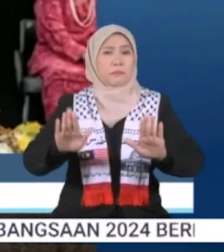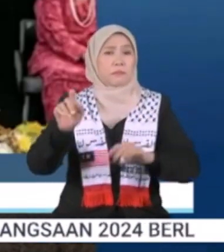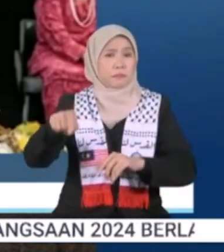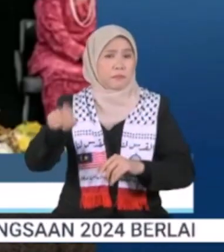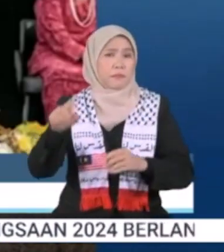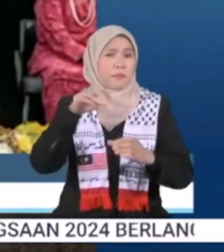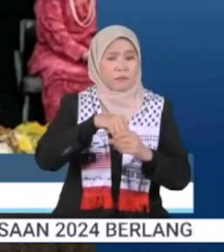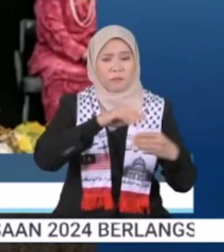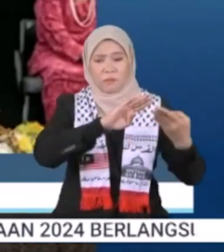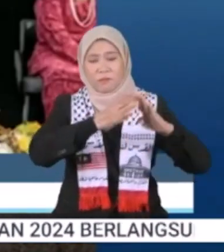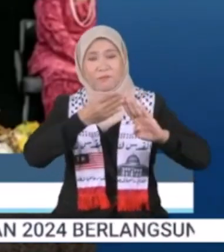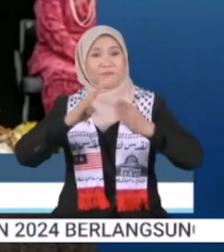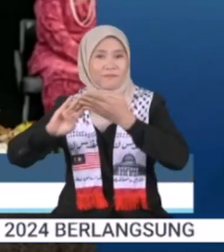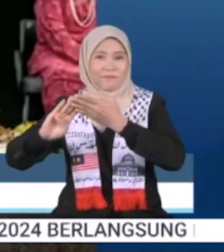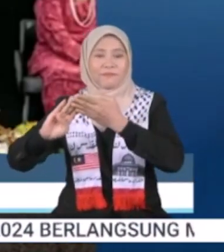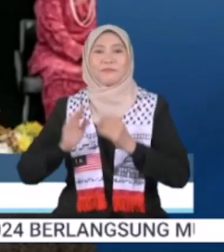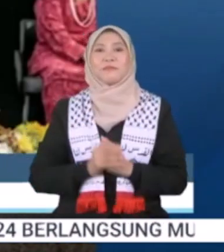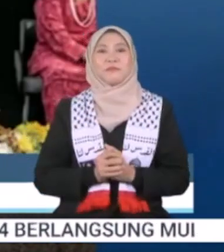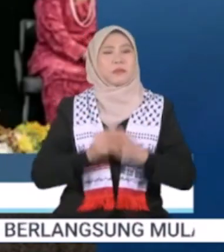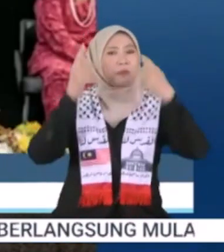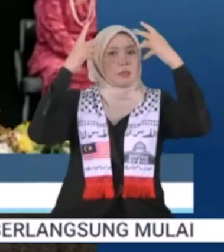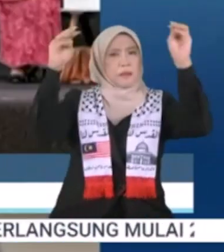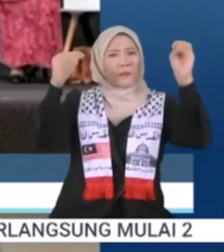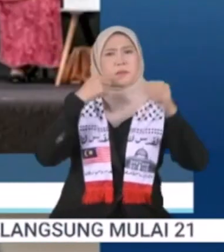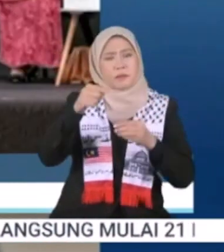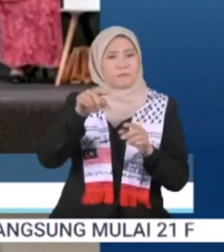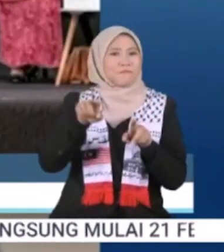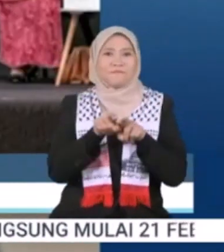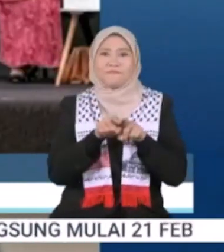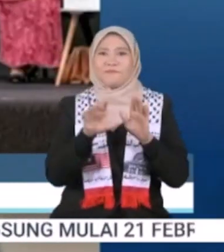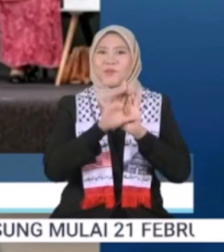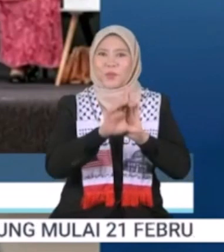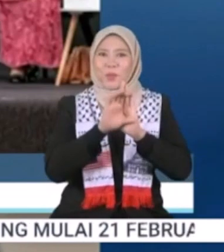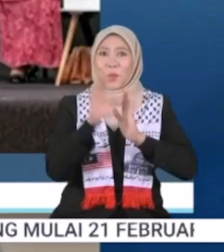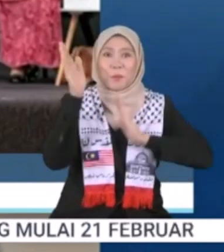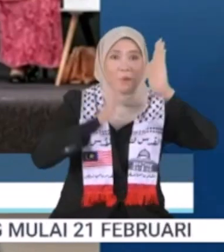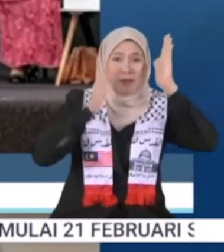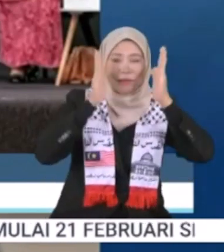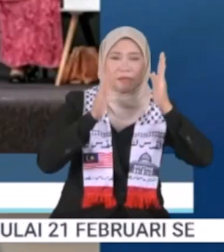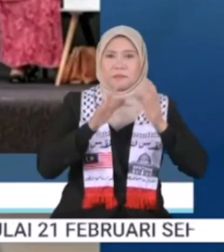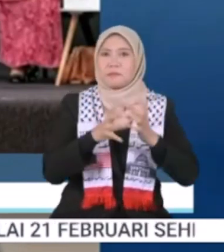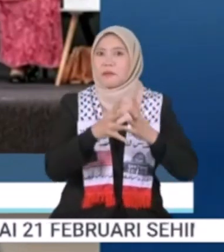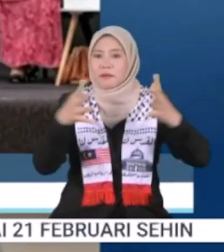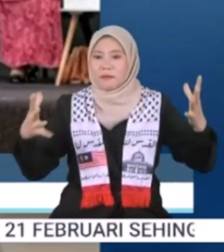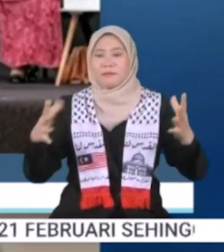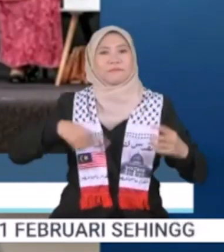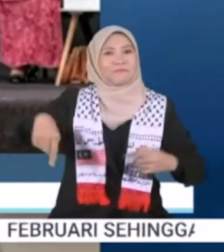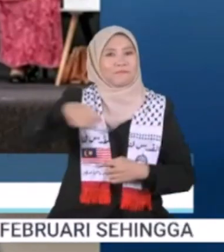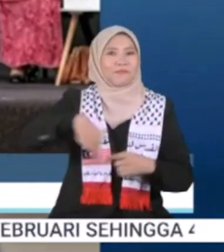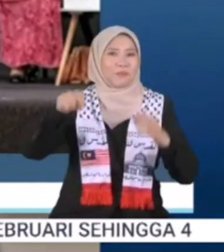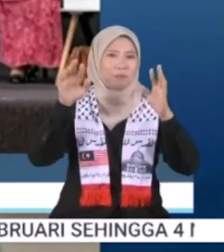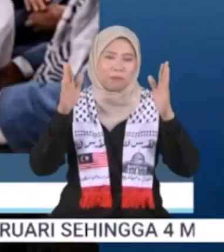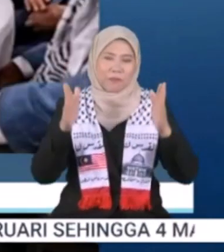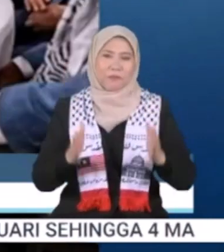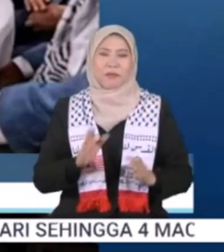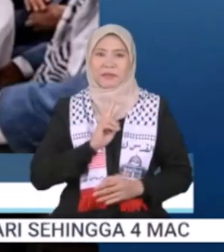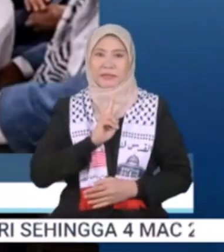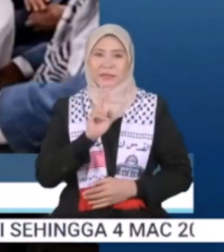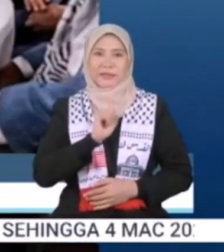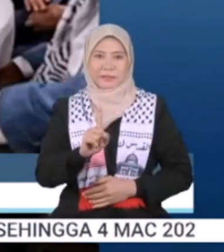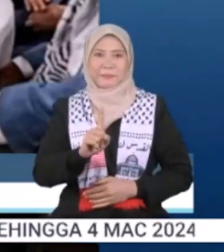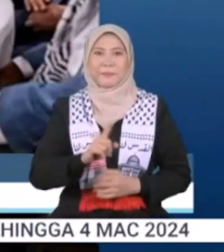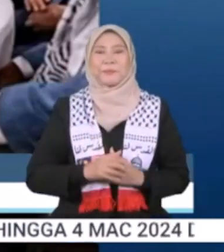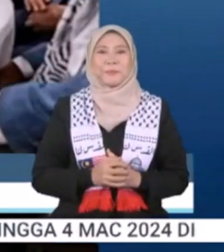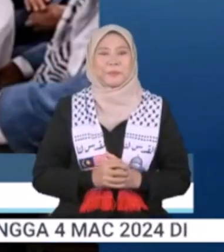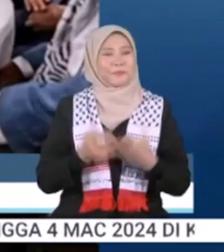di dalam komuniti Perdana Menteri mengambil contoh Malaysia yang majoritinya beragama Islam teras Syariah perlu sentiasa